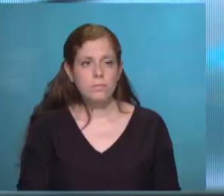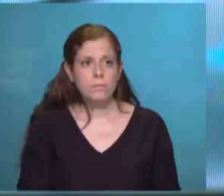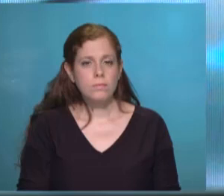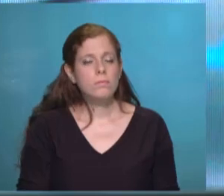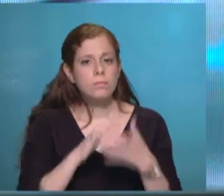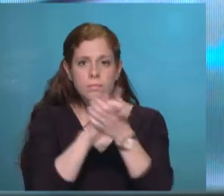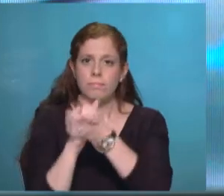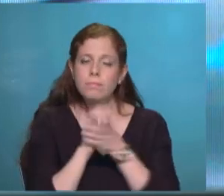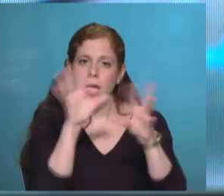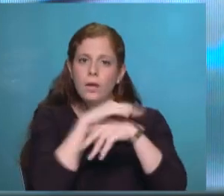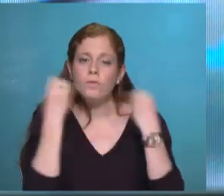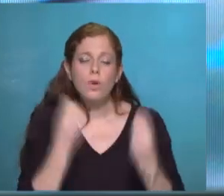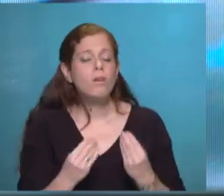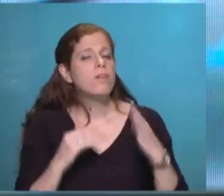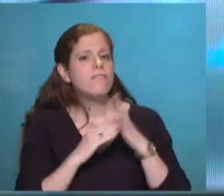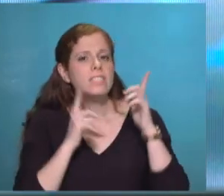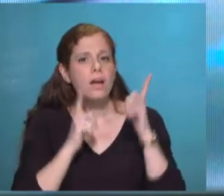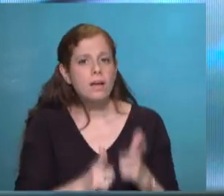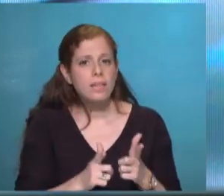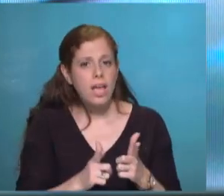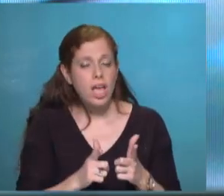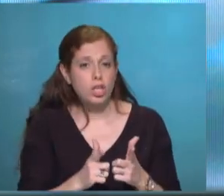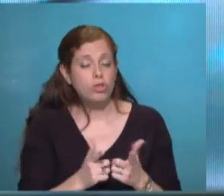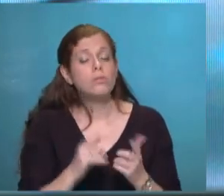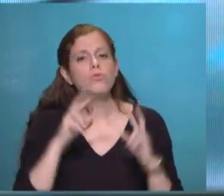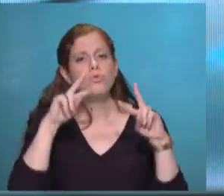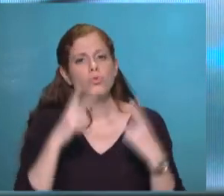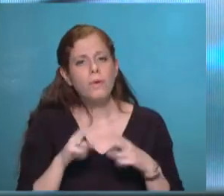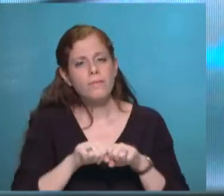שלום וערב טוב לכם. הפסקת האש המדשדשת קורסת שוב